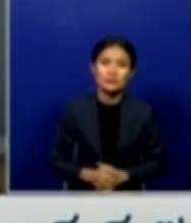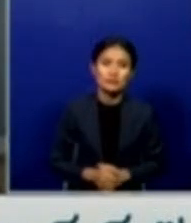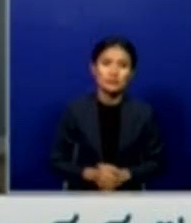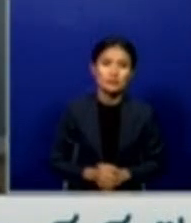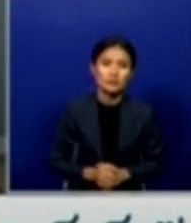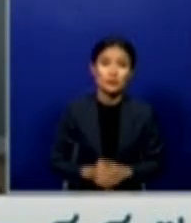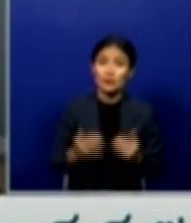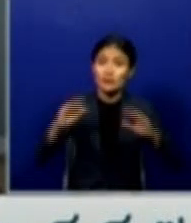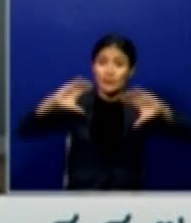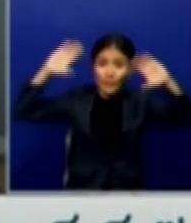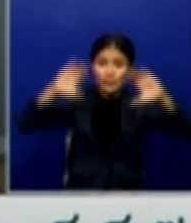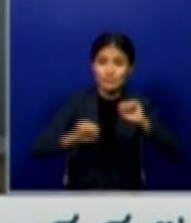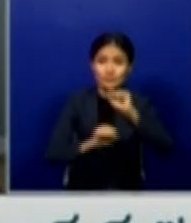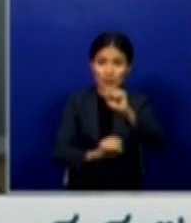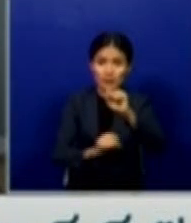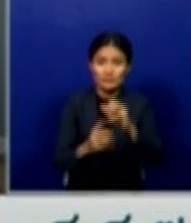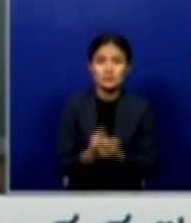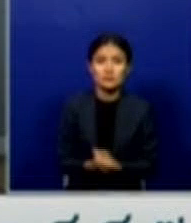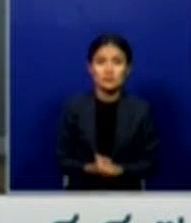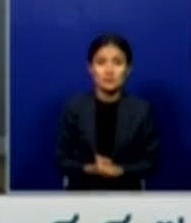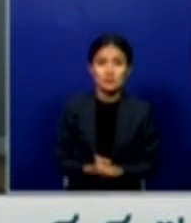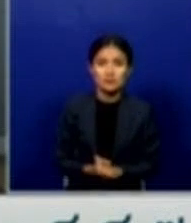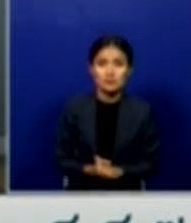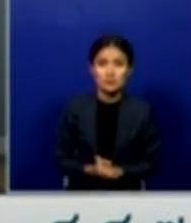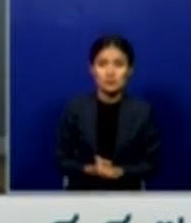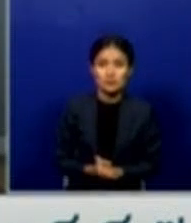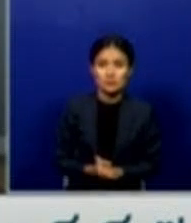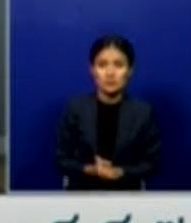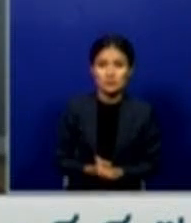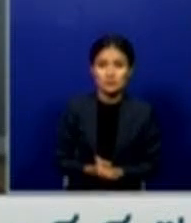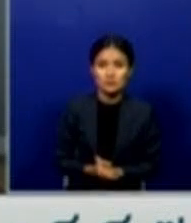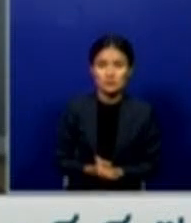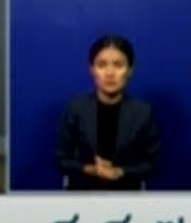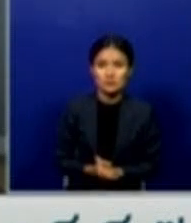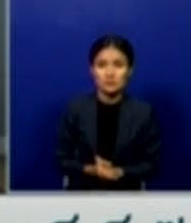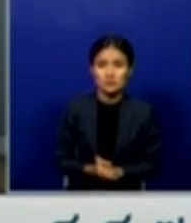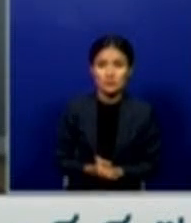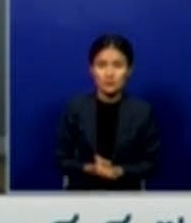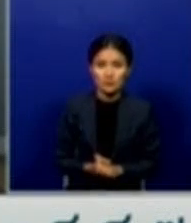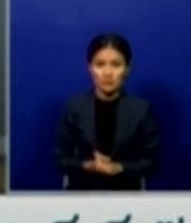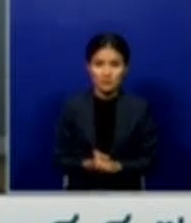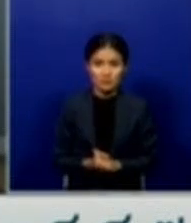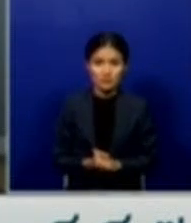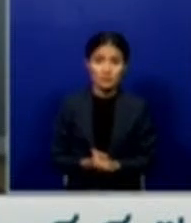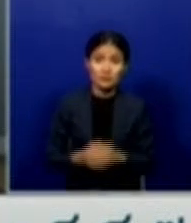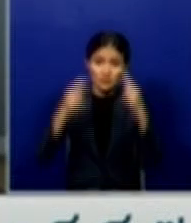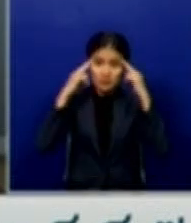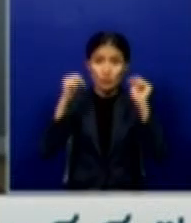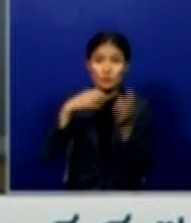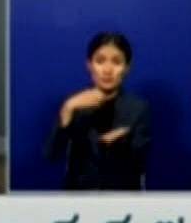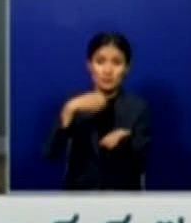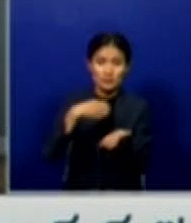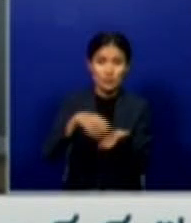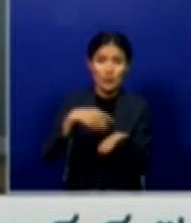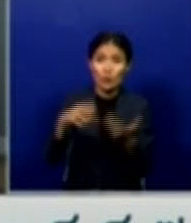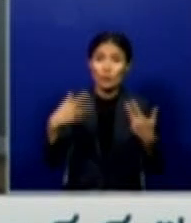รัฐบาลได้ประกาศในเรื่องของตัวเลขนะครับท่านนายกชี้แจงเมื่อเช้านี้ว่าในสิ้น